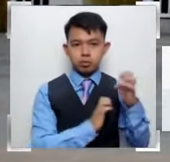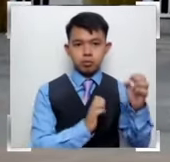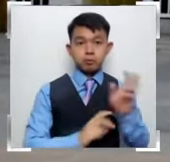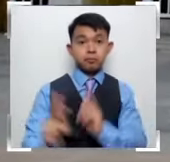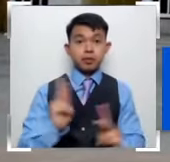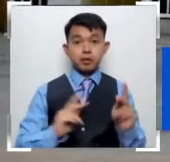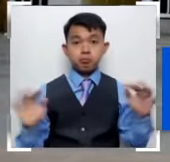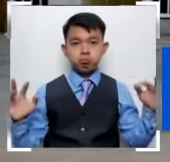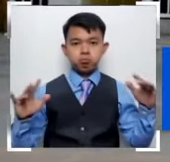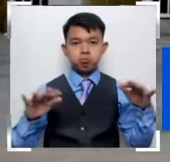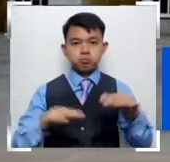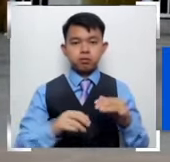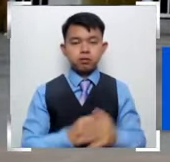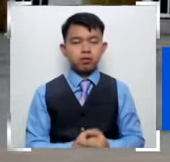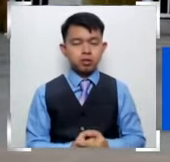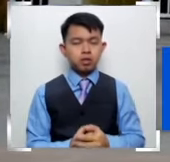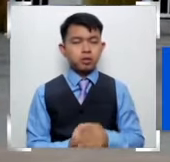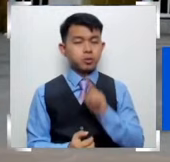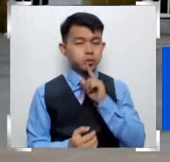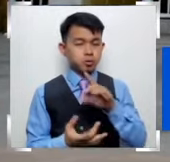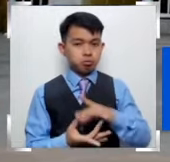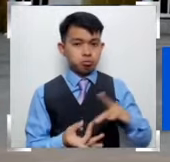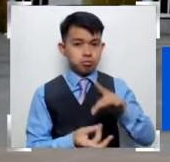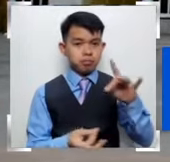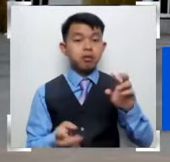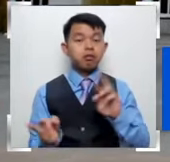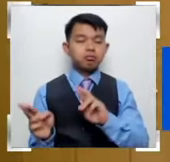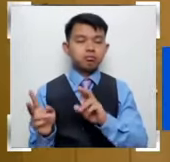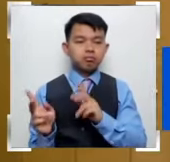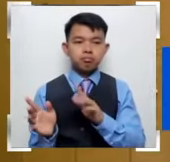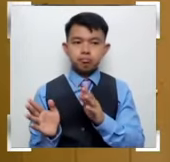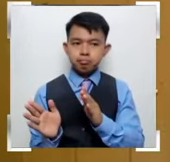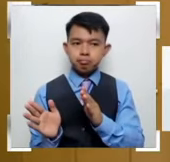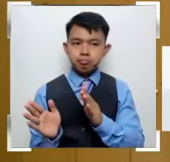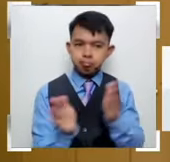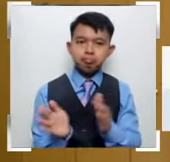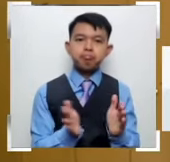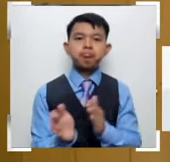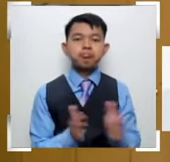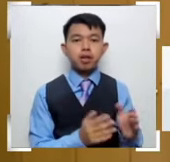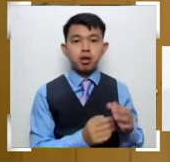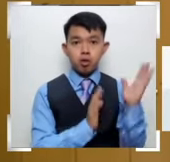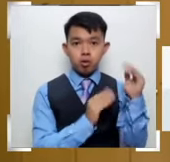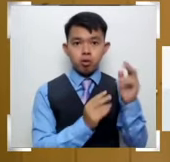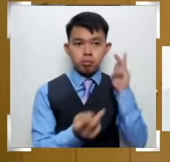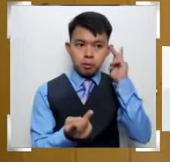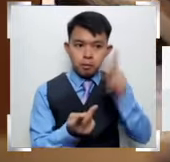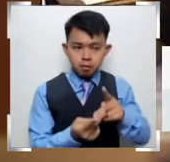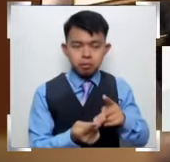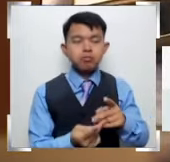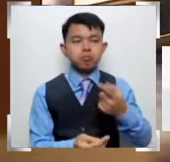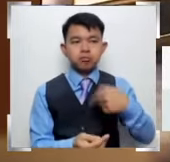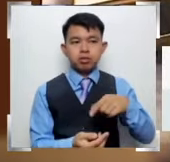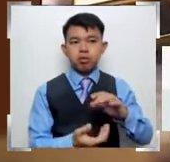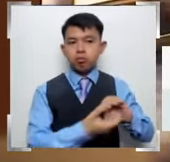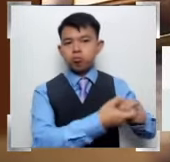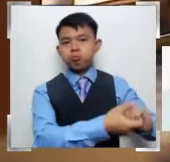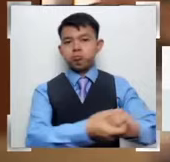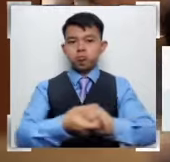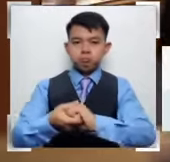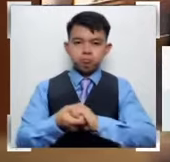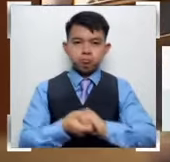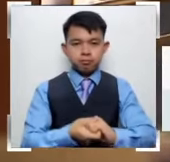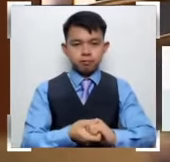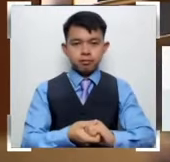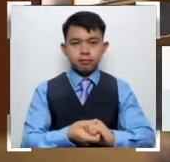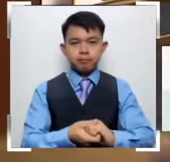no, na sana ang ating pakay ay yung pakikipagkaisa at pakikisama sa mga